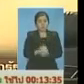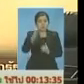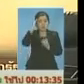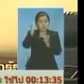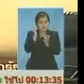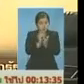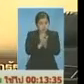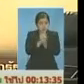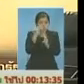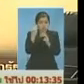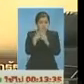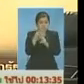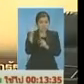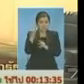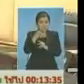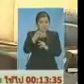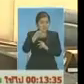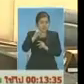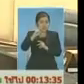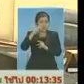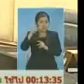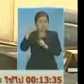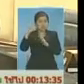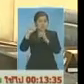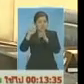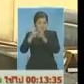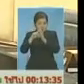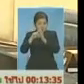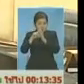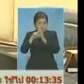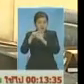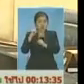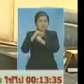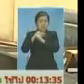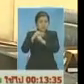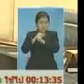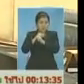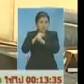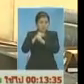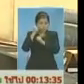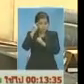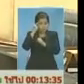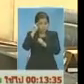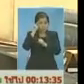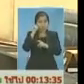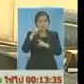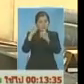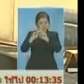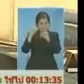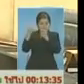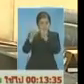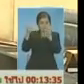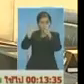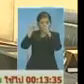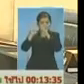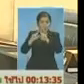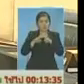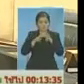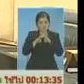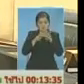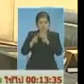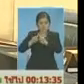ทธกิติวัฒน์เป็นผู้บังคับการสำนักงานส่งกำลังบำรุงรู้ซะมันคนละประเด็นคนละขั้นตอ